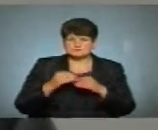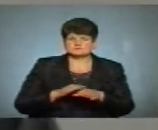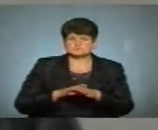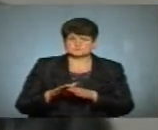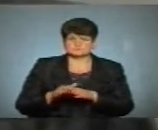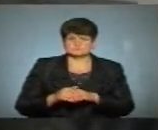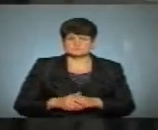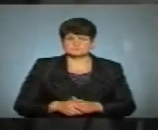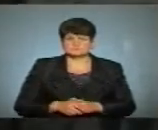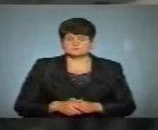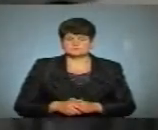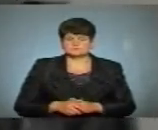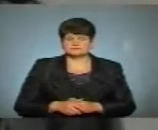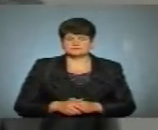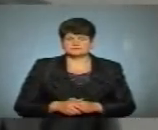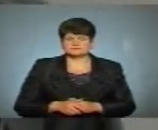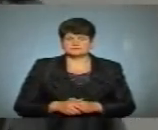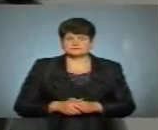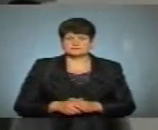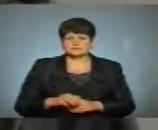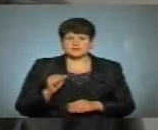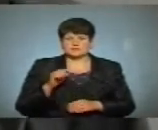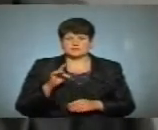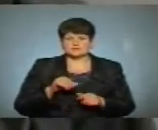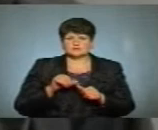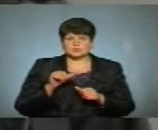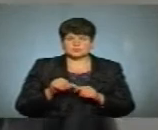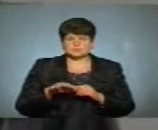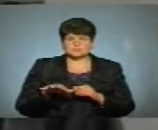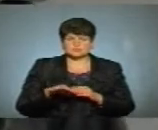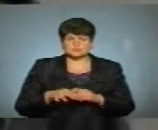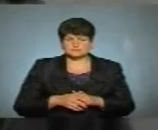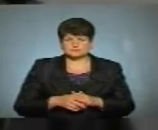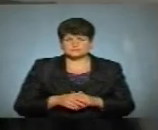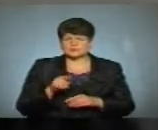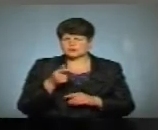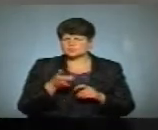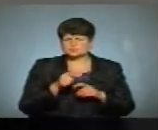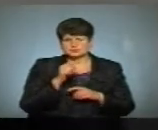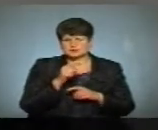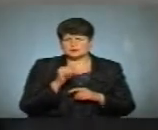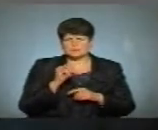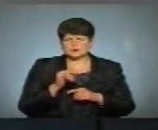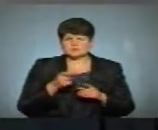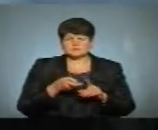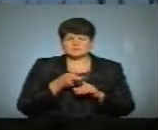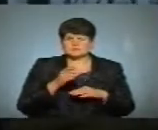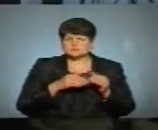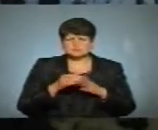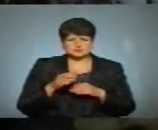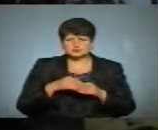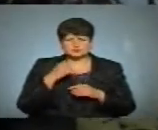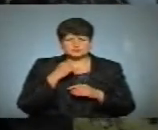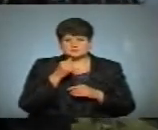виконали. Зараз абонент знаходиться поза зоною досяжності. Там дуже поганий зв'язок. Фактично дозвонитися